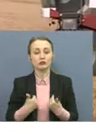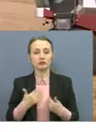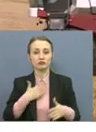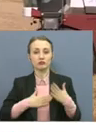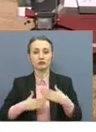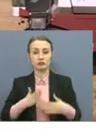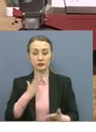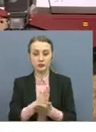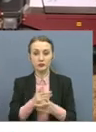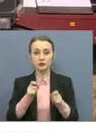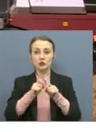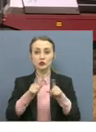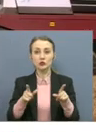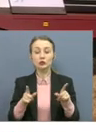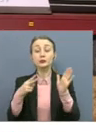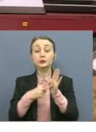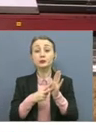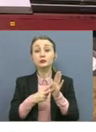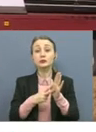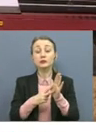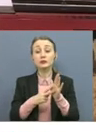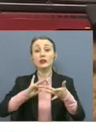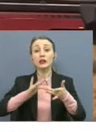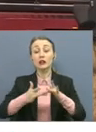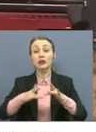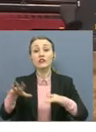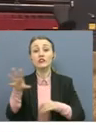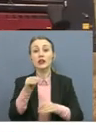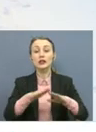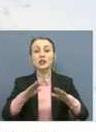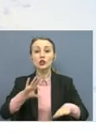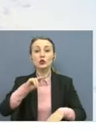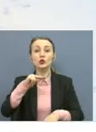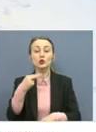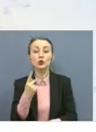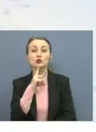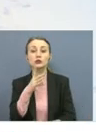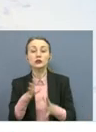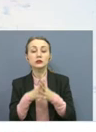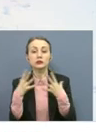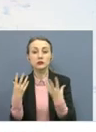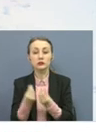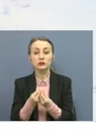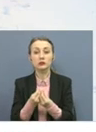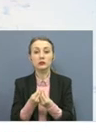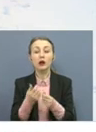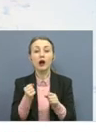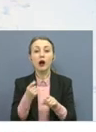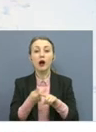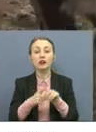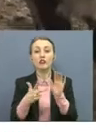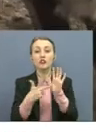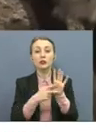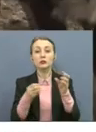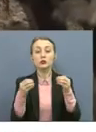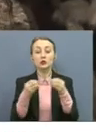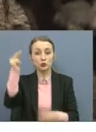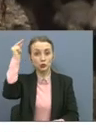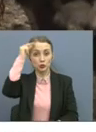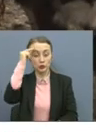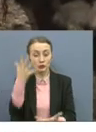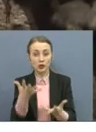мың гектар алқапта жүргізілген, қамбаға барлығы 16 мың тонна астық құйылды. Жайылым жері бойынша облыста алдыңғы қатардағы аудан